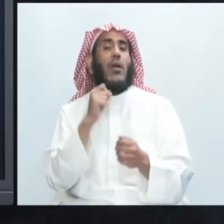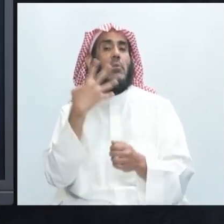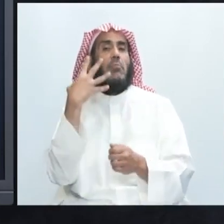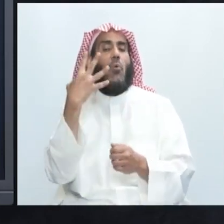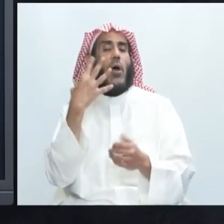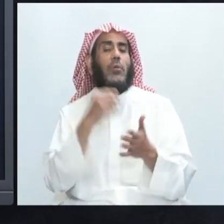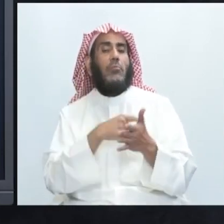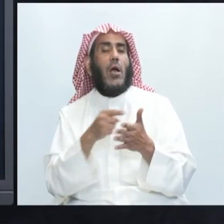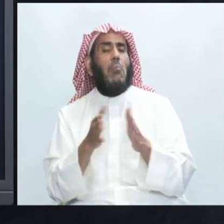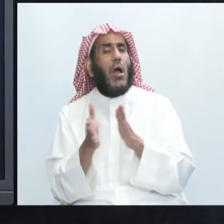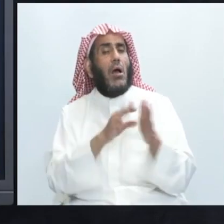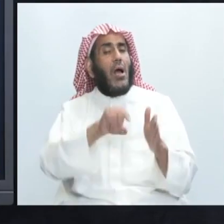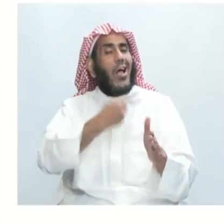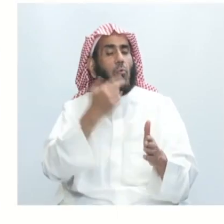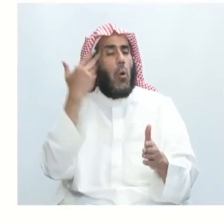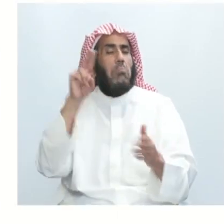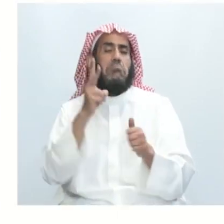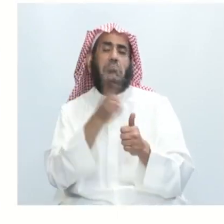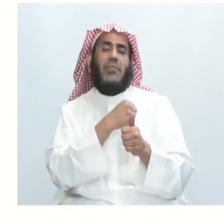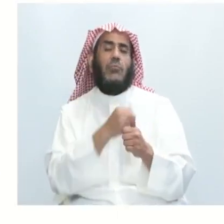مواضع من بقيه المواضع فيها